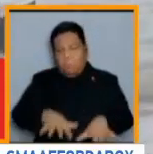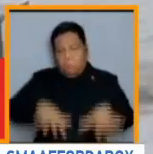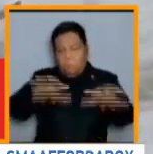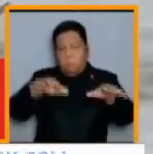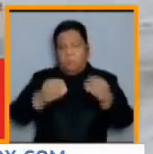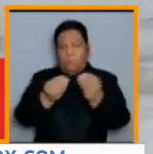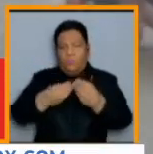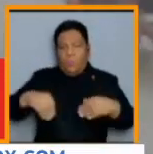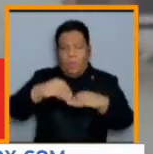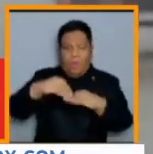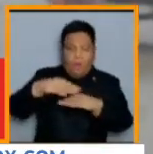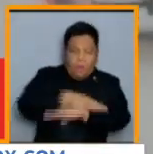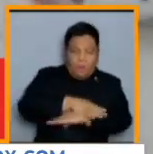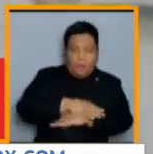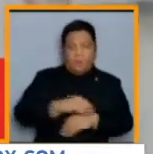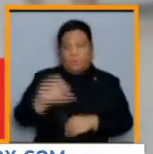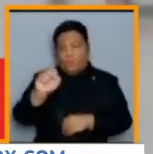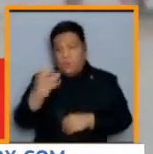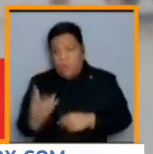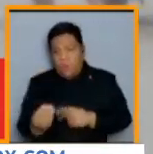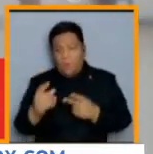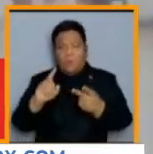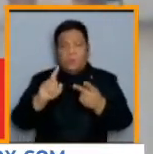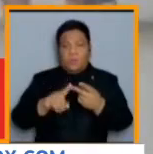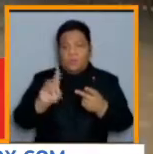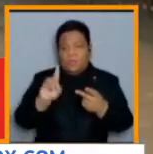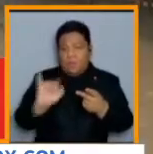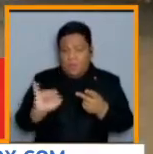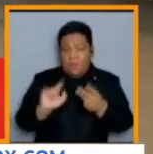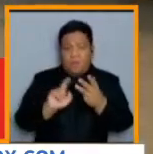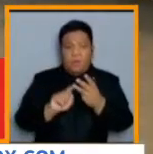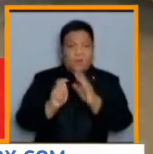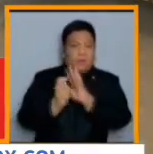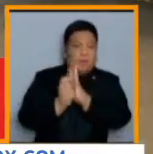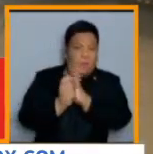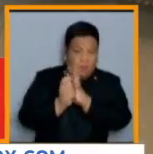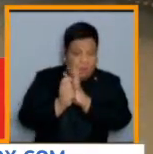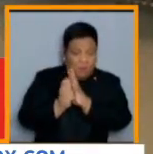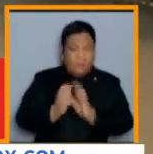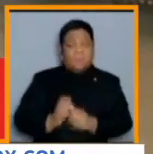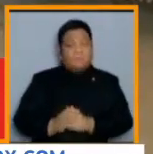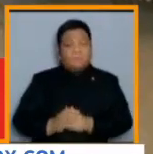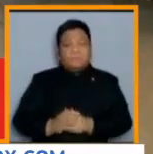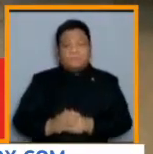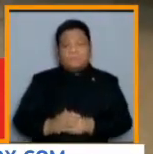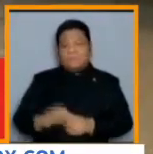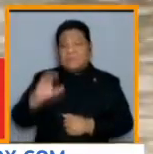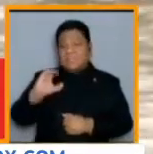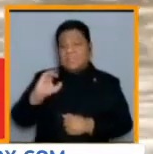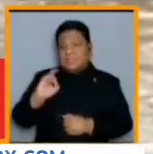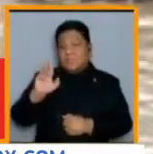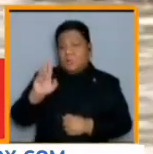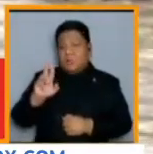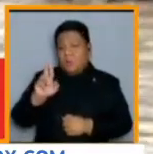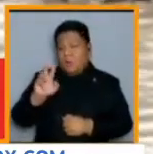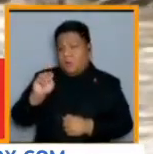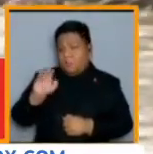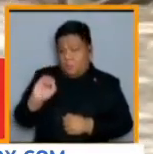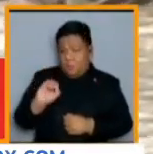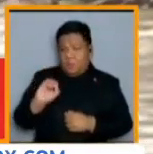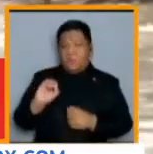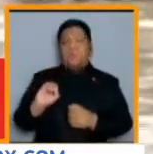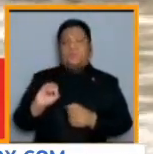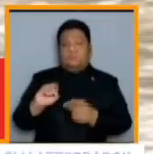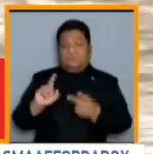at Tawi-Tawi. Dahil dito, ipinag-utos na rin ng CDRRMO at Surigao LGU ang preemptive evacuation